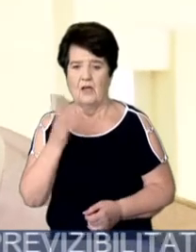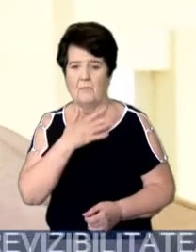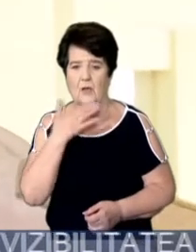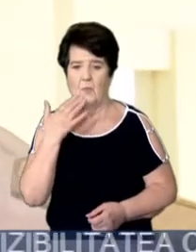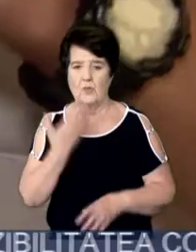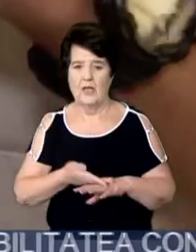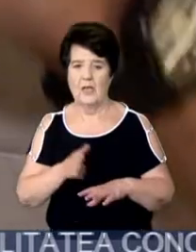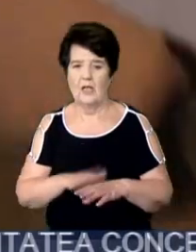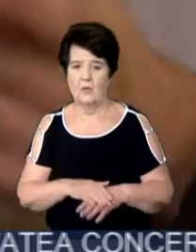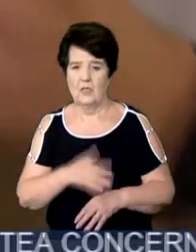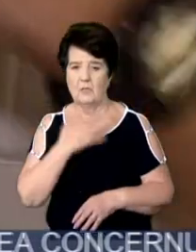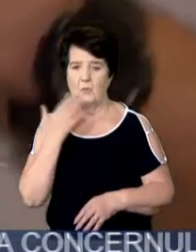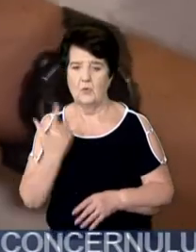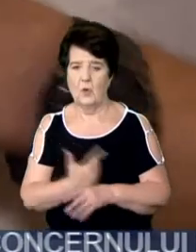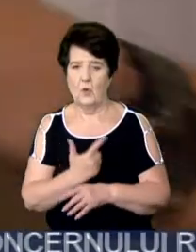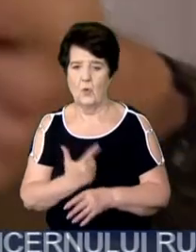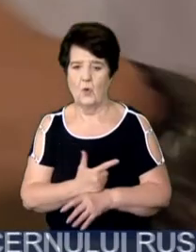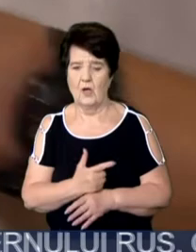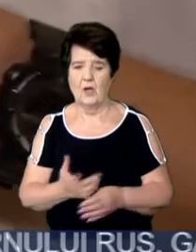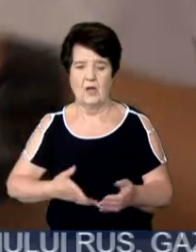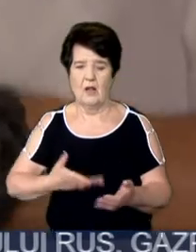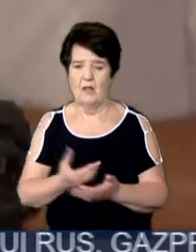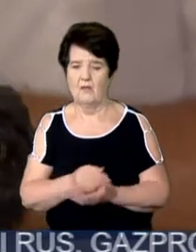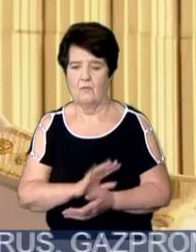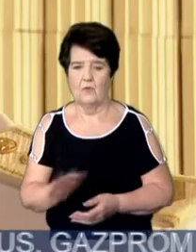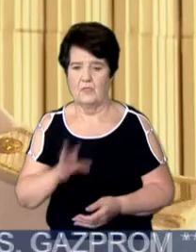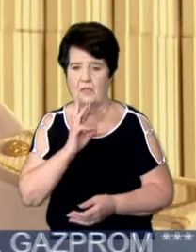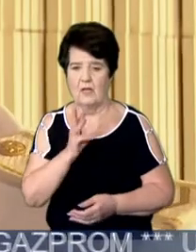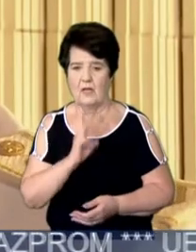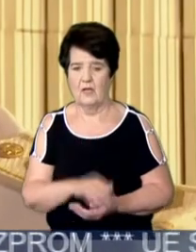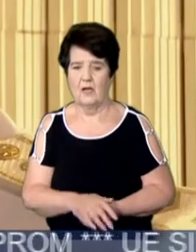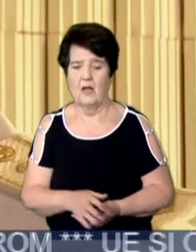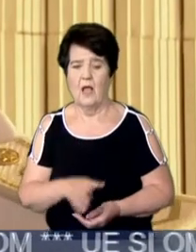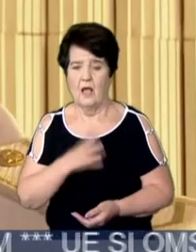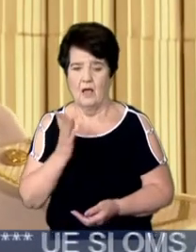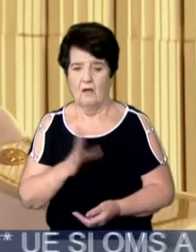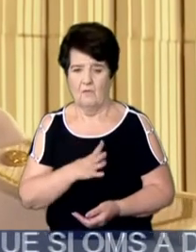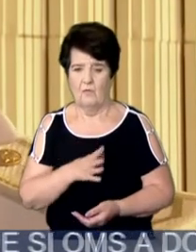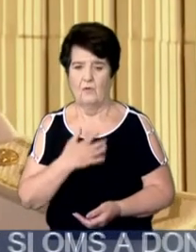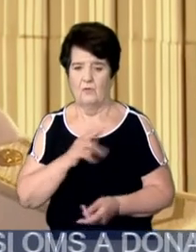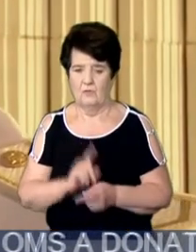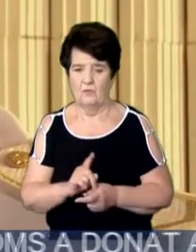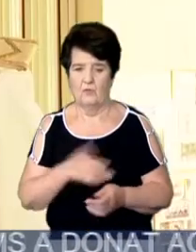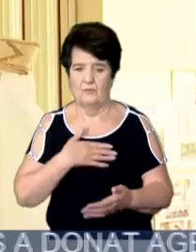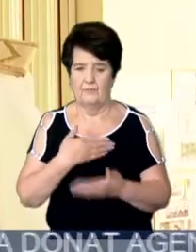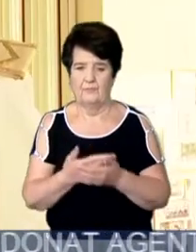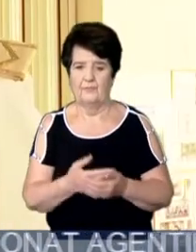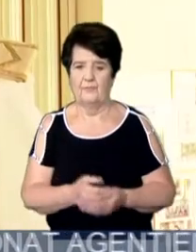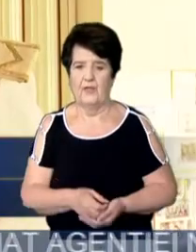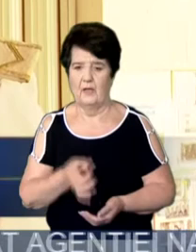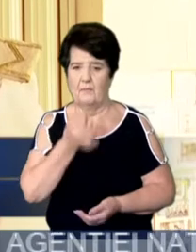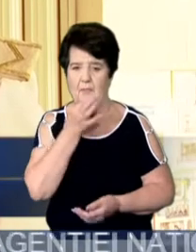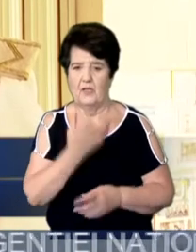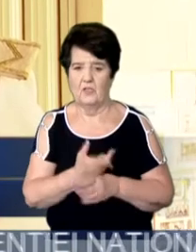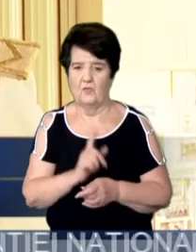multe greutăți și de multe ori nu au fost achitate salariile la timp, spune că a rămas devotat domeniului feroviar. Îmi place foarte